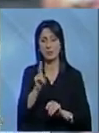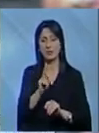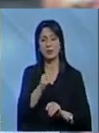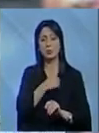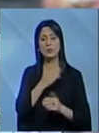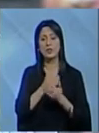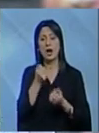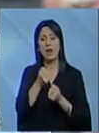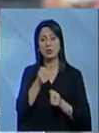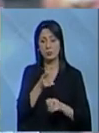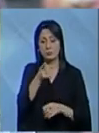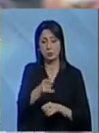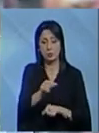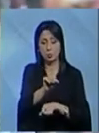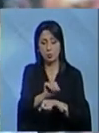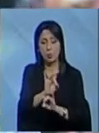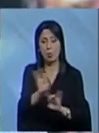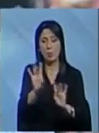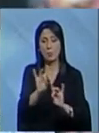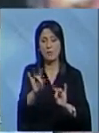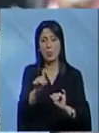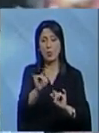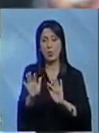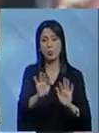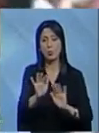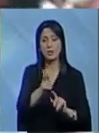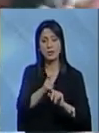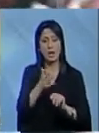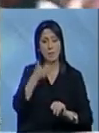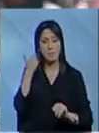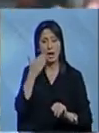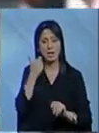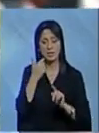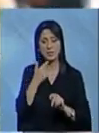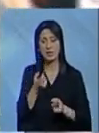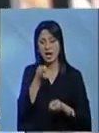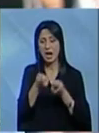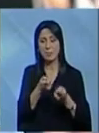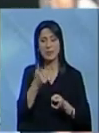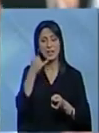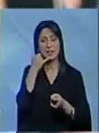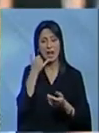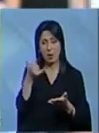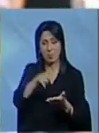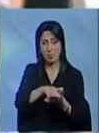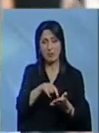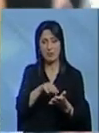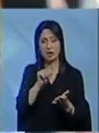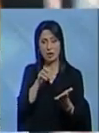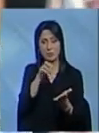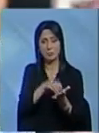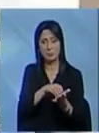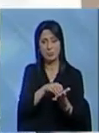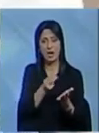ვისაც სურვილი აქვს ავტომობილი გააჩეროს, აუხსნიან ყველაფერს, როგორ ფუნქციონირებს. ძალიან მარტივია და ელემენტარულად ტელეფონის აპლიკაციით არის